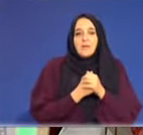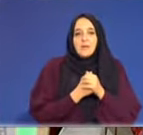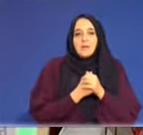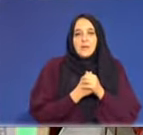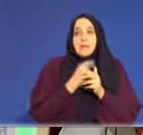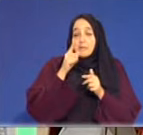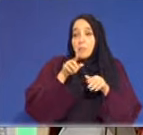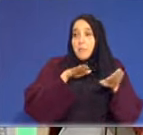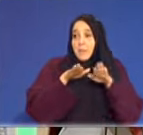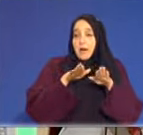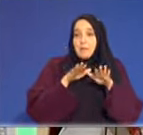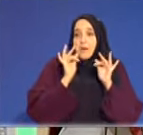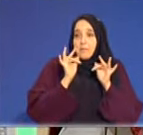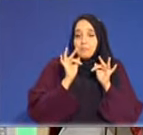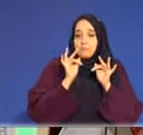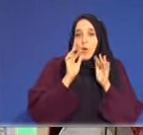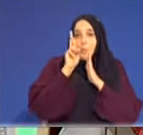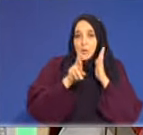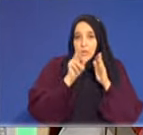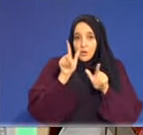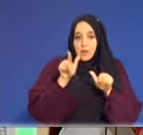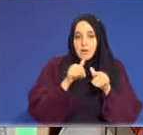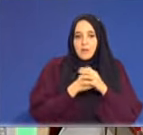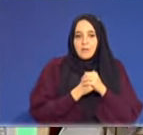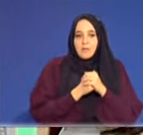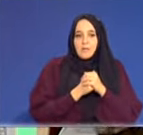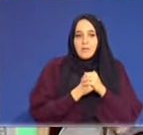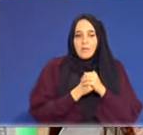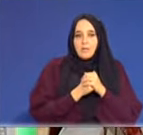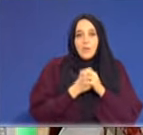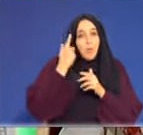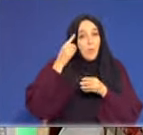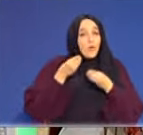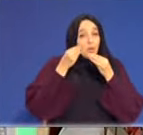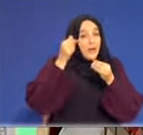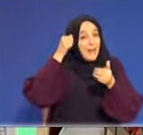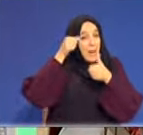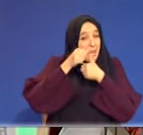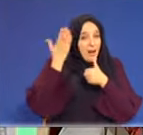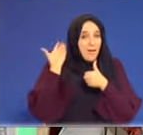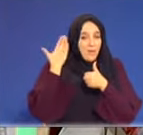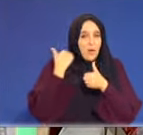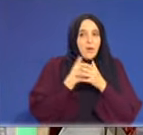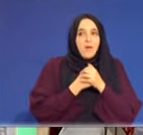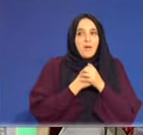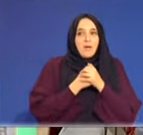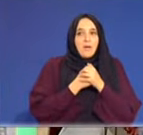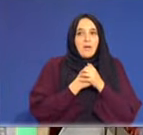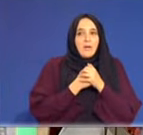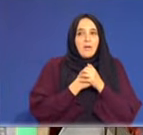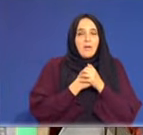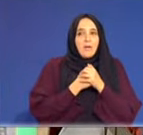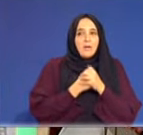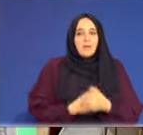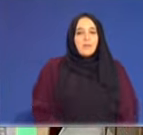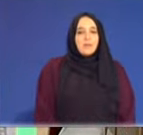الموضوع جاهز سعيد حتى نذكر المشاهد به من خلال